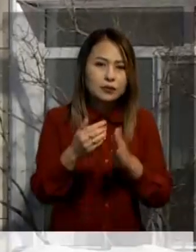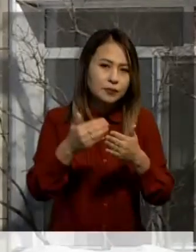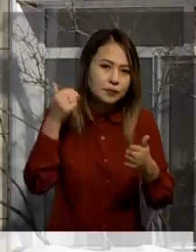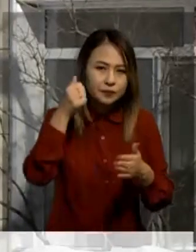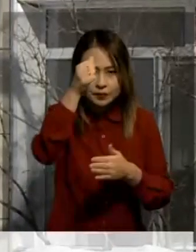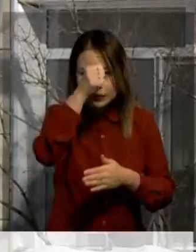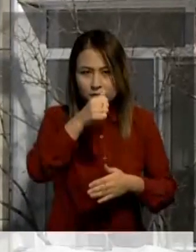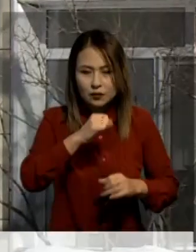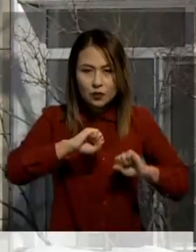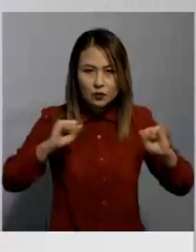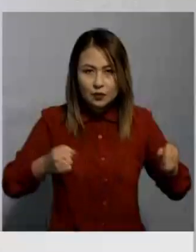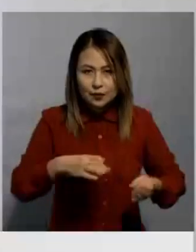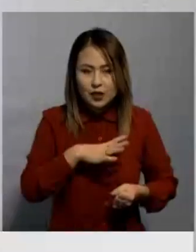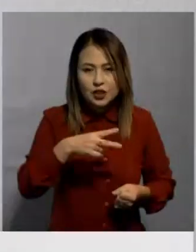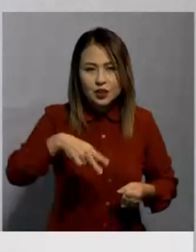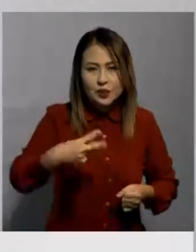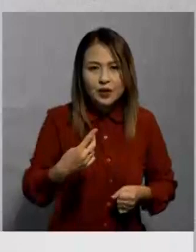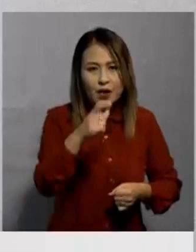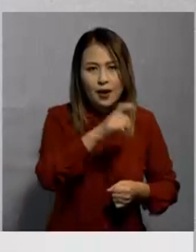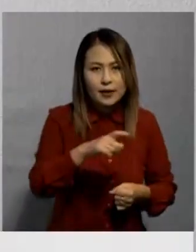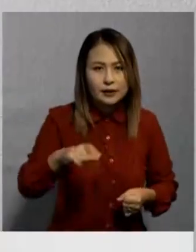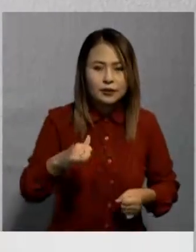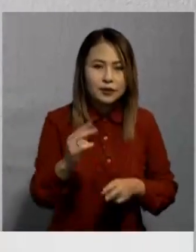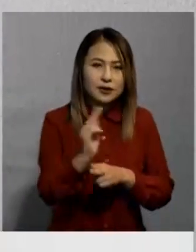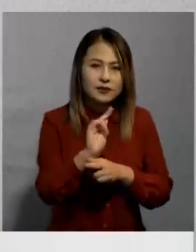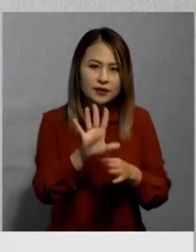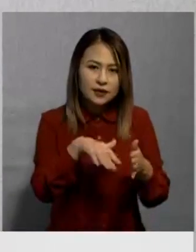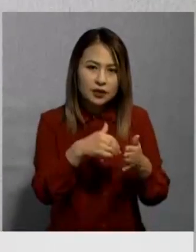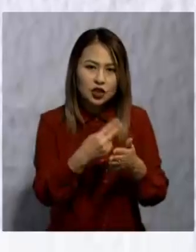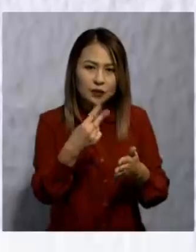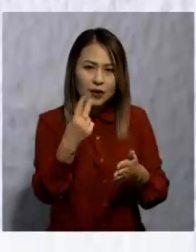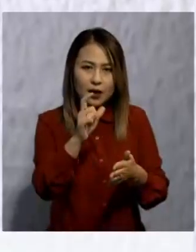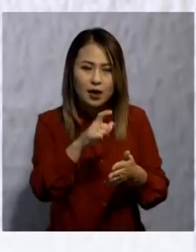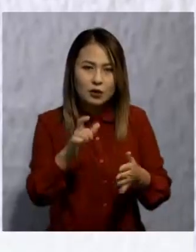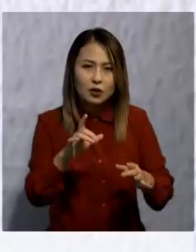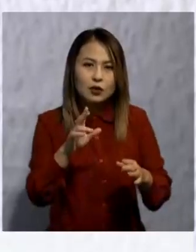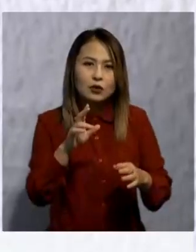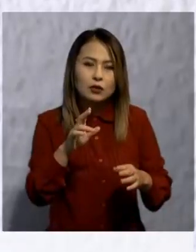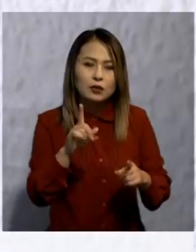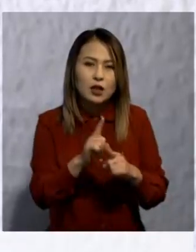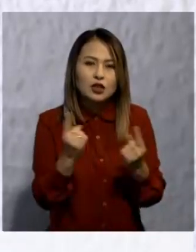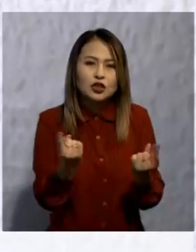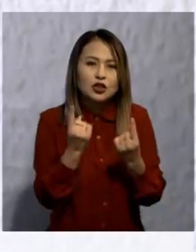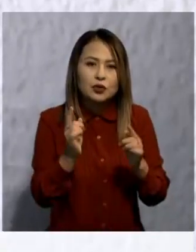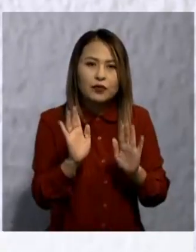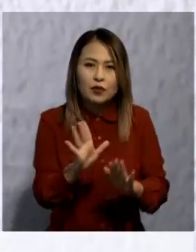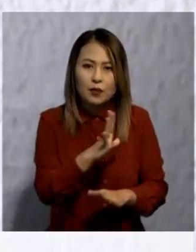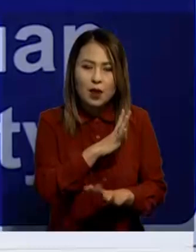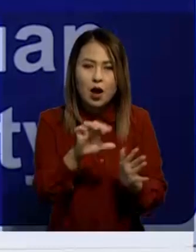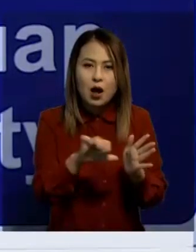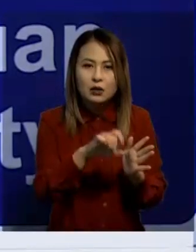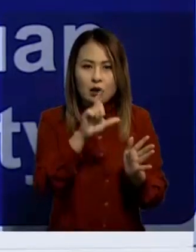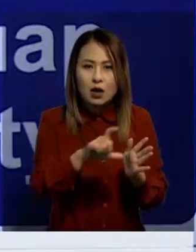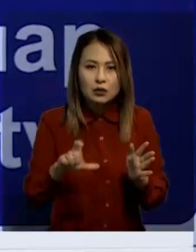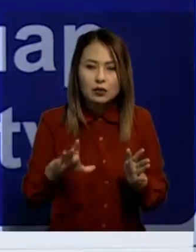адам үсік шалып түскен. Қазір 22 адам әлі де ем қабылдап жатыр. Тағы 22 адамның жолы болып жеңіл үсік шалған. Мұнан өзге 6 адамның дене